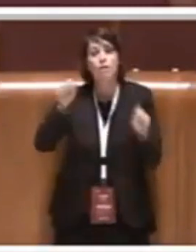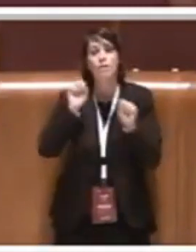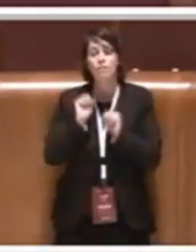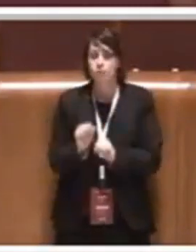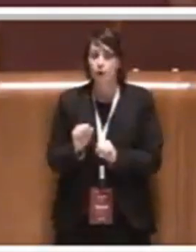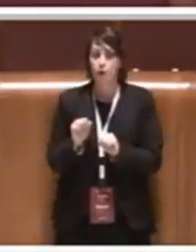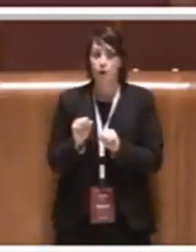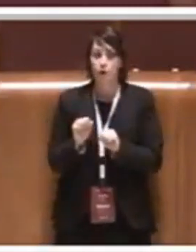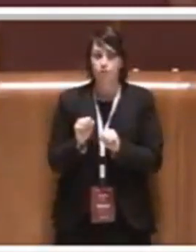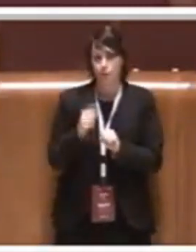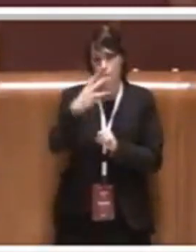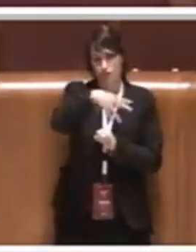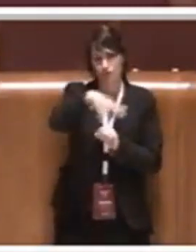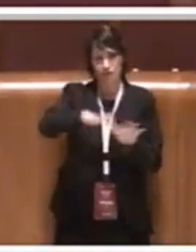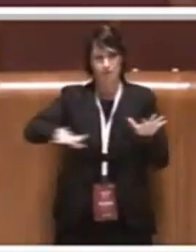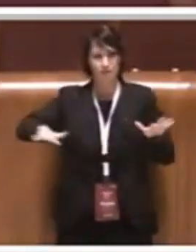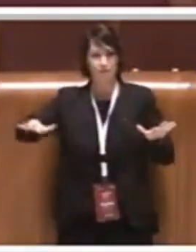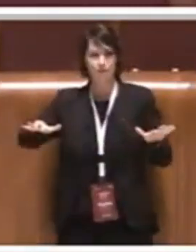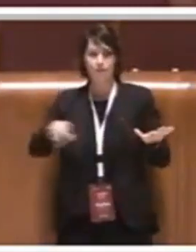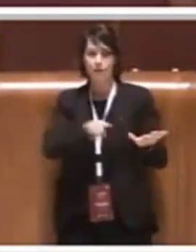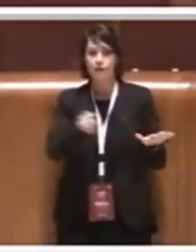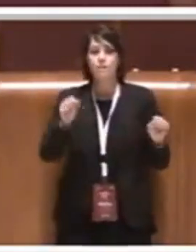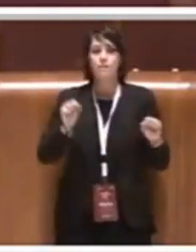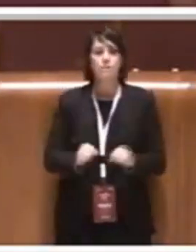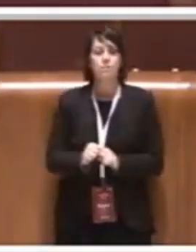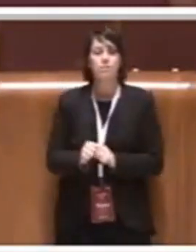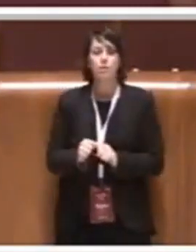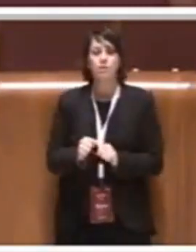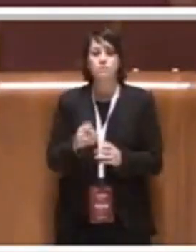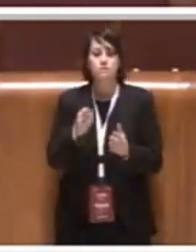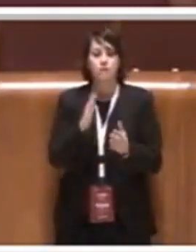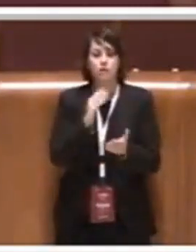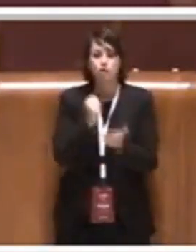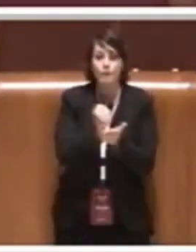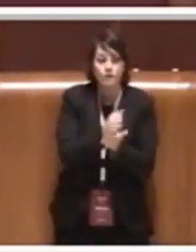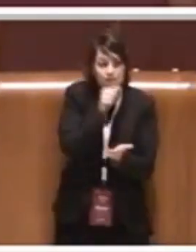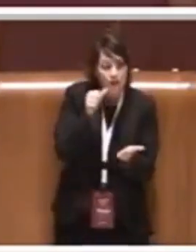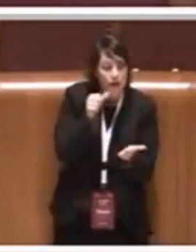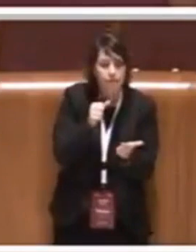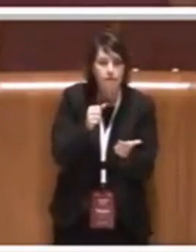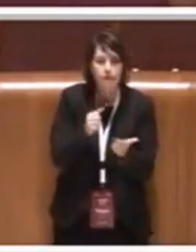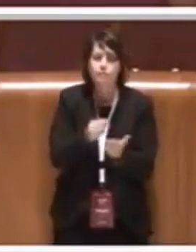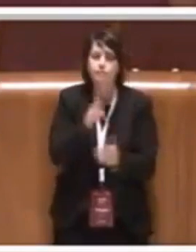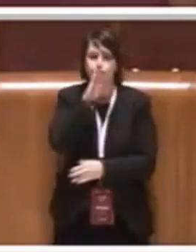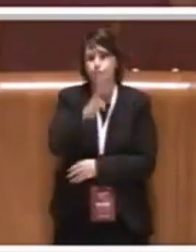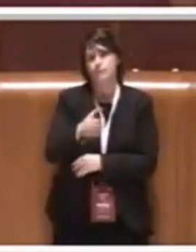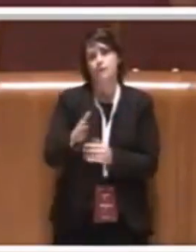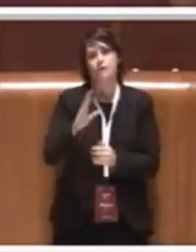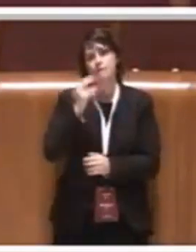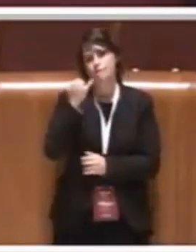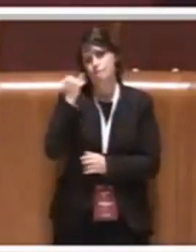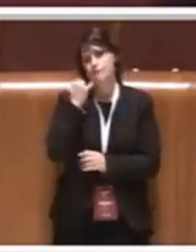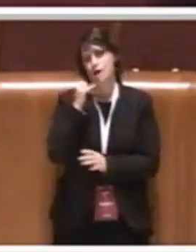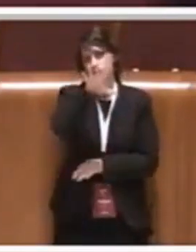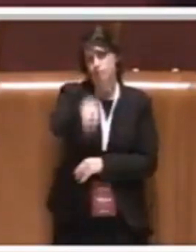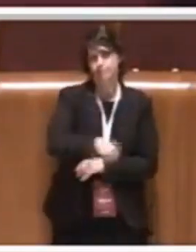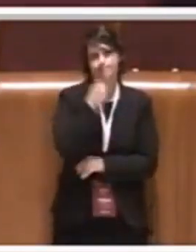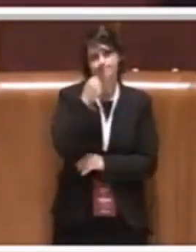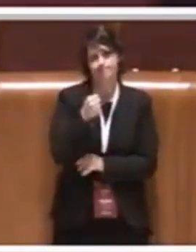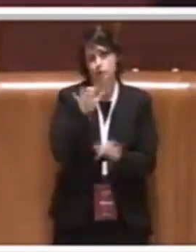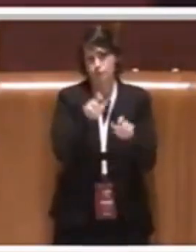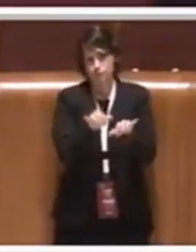maniera immediata questa documentazione e lavorare in sinergia con il Dipartimento Urbanistica